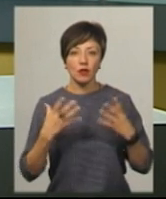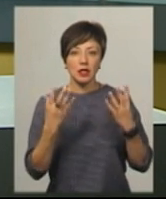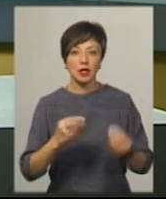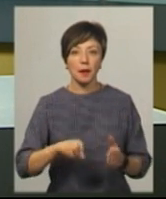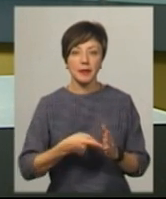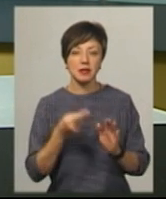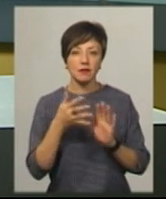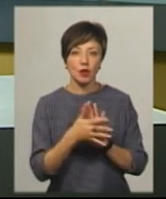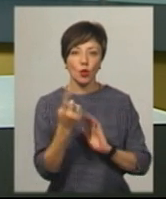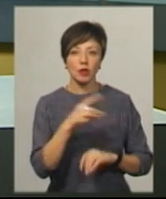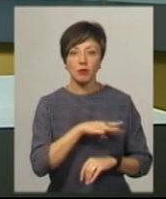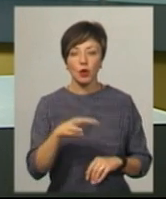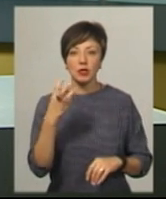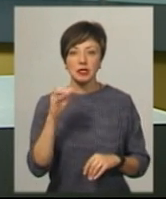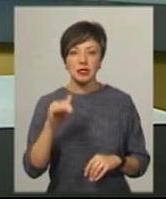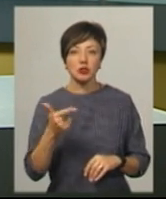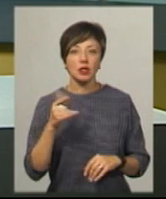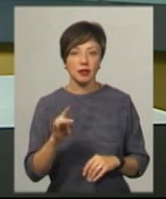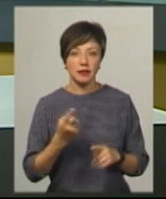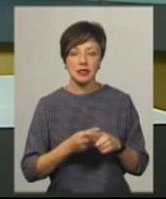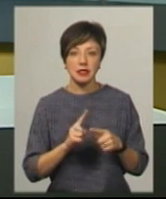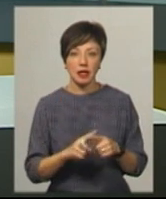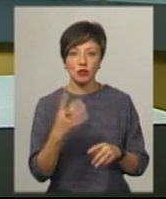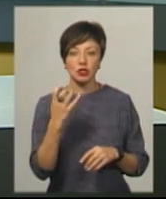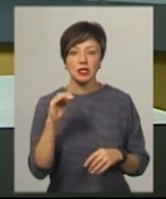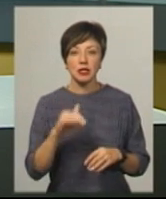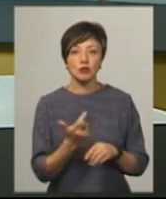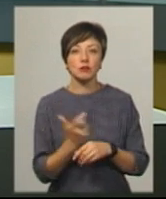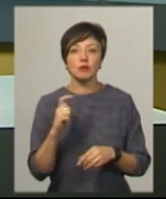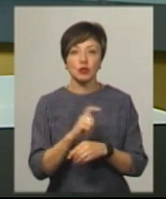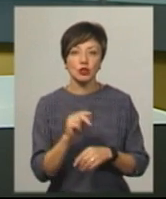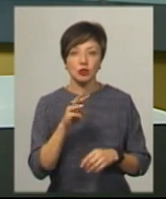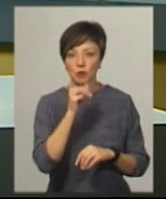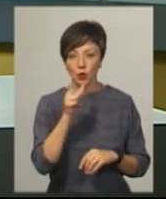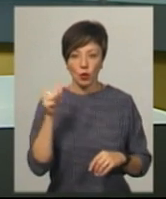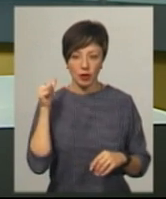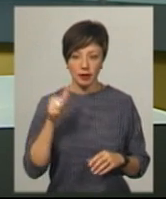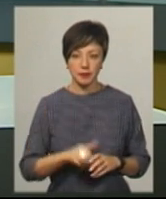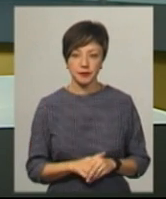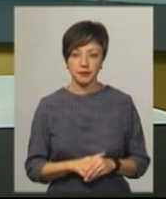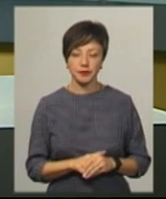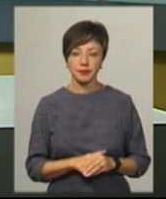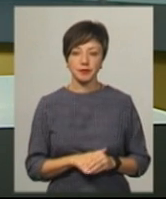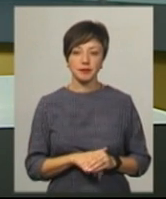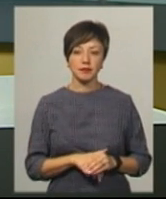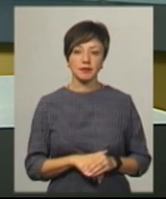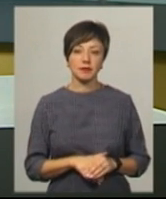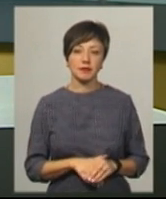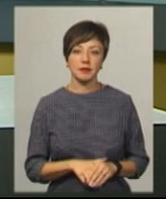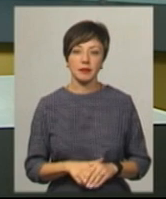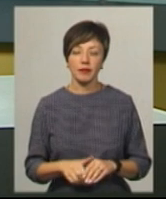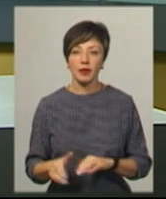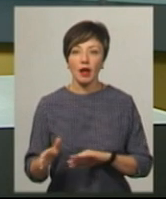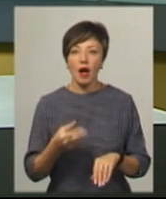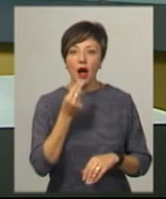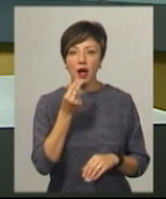міста витратять 1 300 000 гривень. Це на 400 тисяч більше, аніж торік, каже Артем Ромасюков.